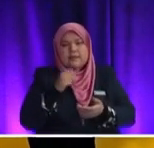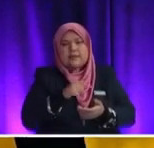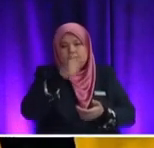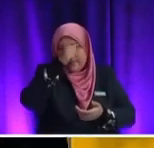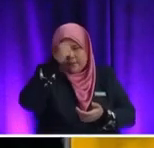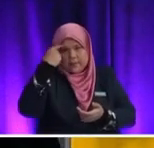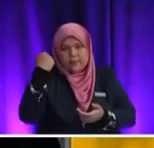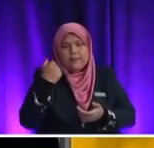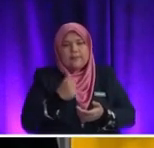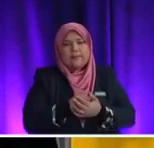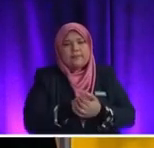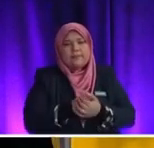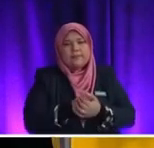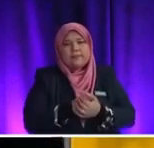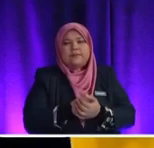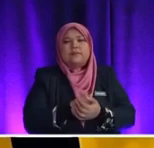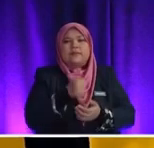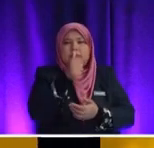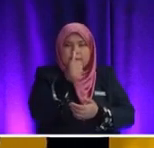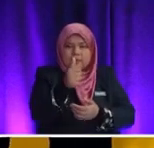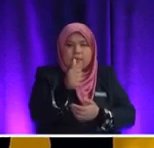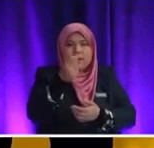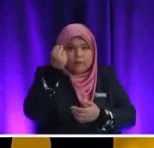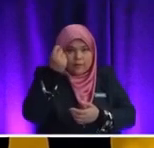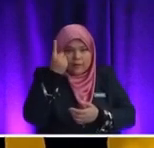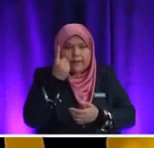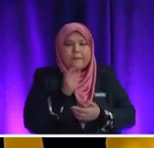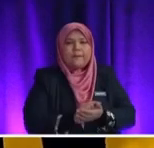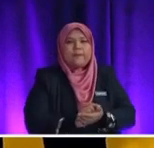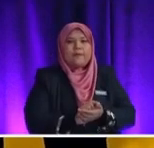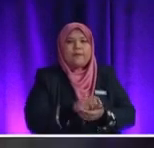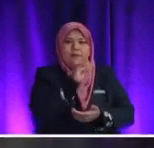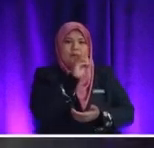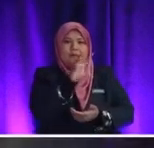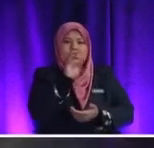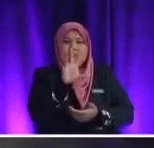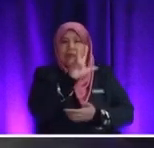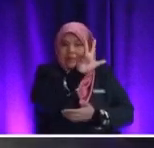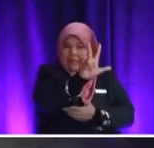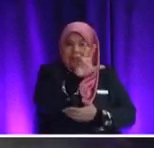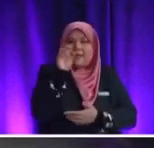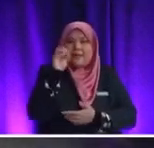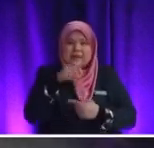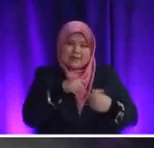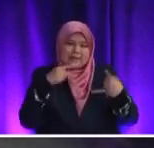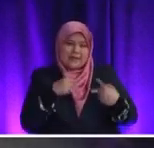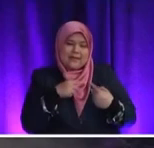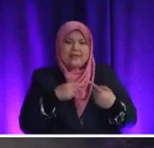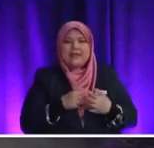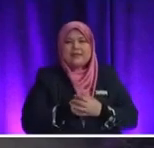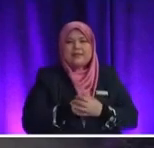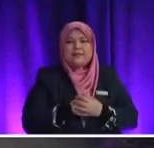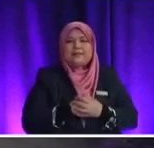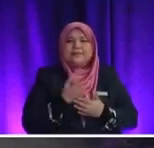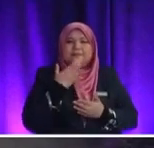Ah iya Ih bagus saya paham jadi saya enggak baik nih tigo sun-37 hati itu saya y